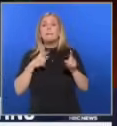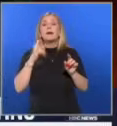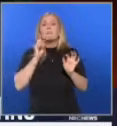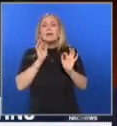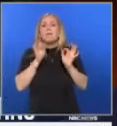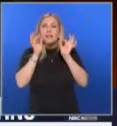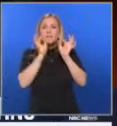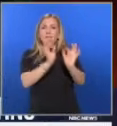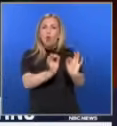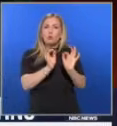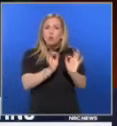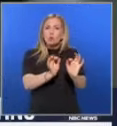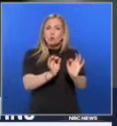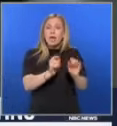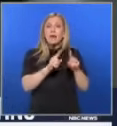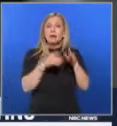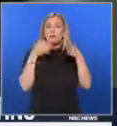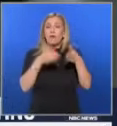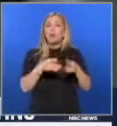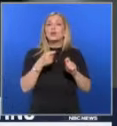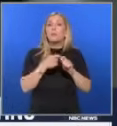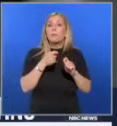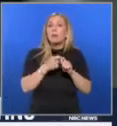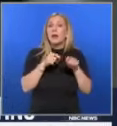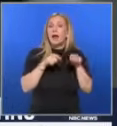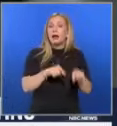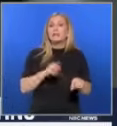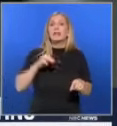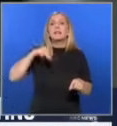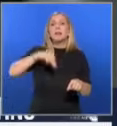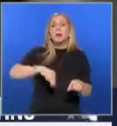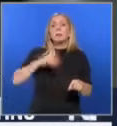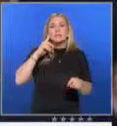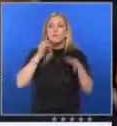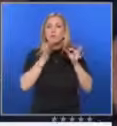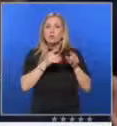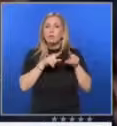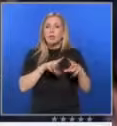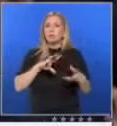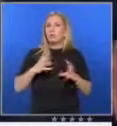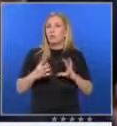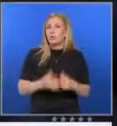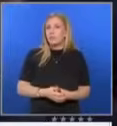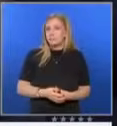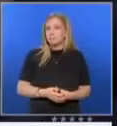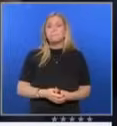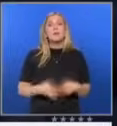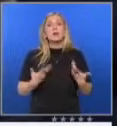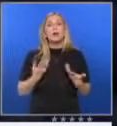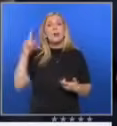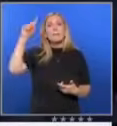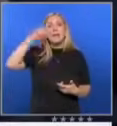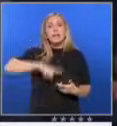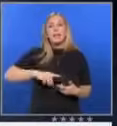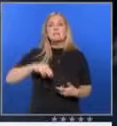Да се фокусираме върху това, което прави Тръмп. Да се съсредоточим върху неговата политика. Големия ден за Тръмп е